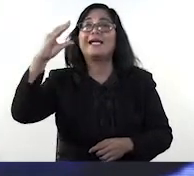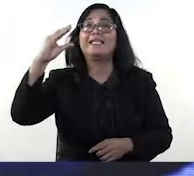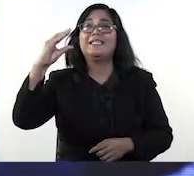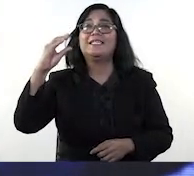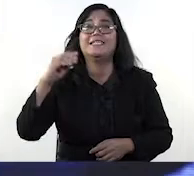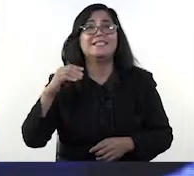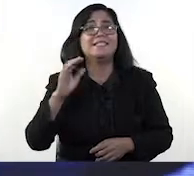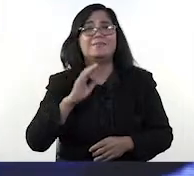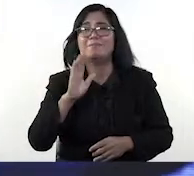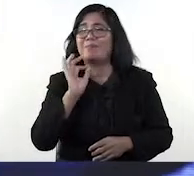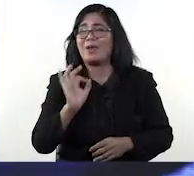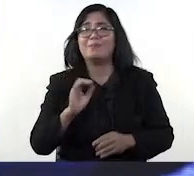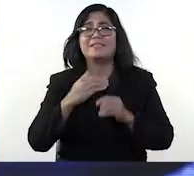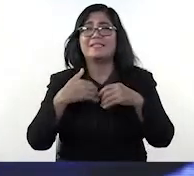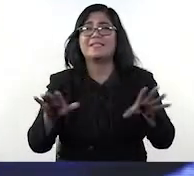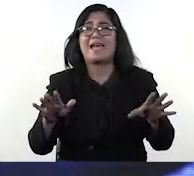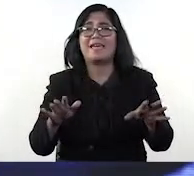selesai-selesai di HH